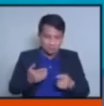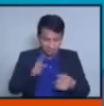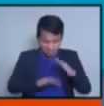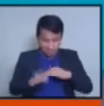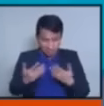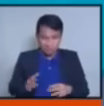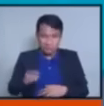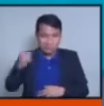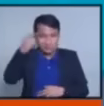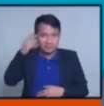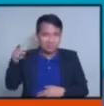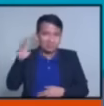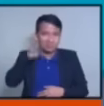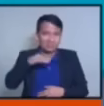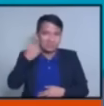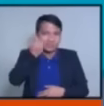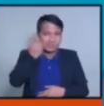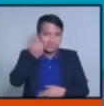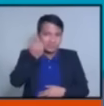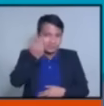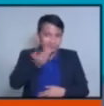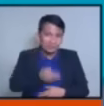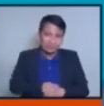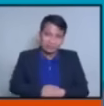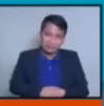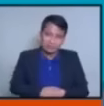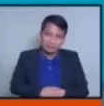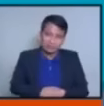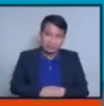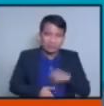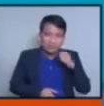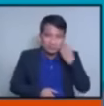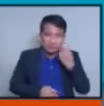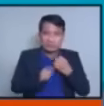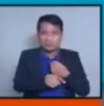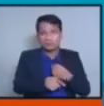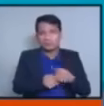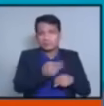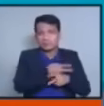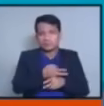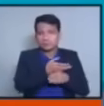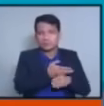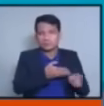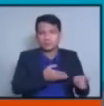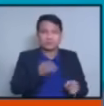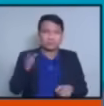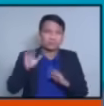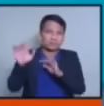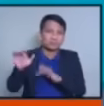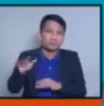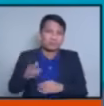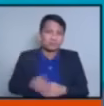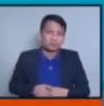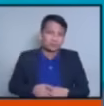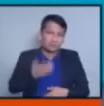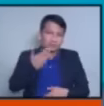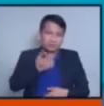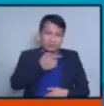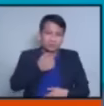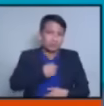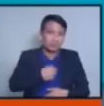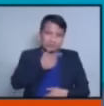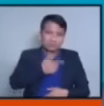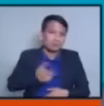mas iniintindi mo pa yung kahihiyan na idudulot sa iyo kaysa naman yung kapakanan ng bata. Grabe ka naman, sir. Ano kang klaseng tatay? Sir, sorry